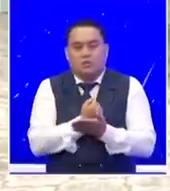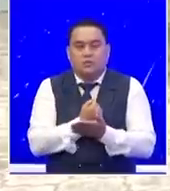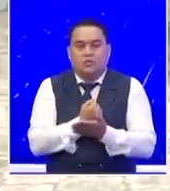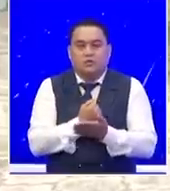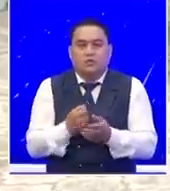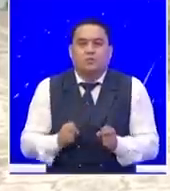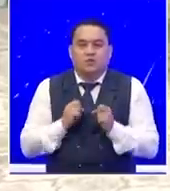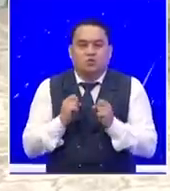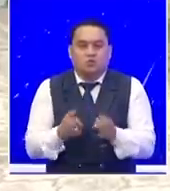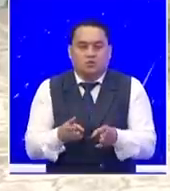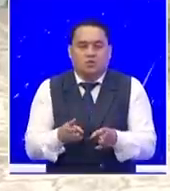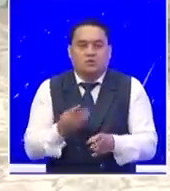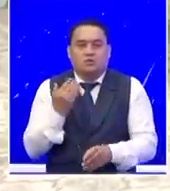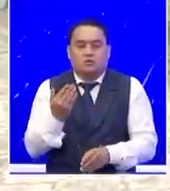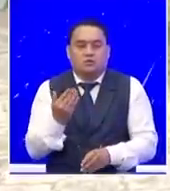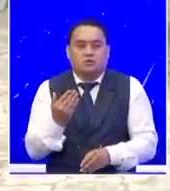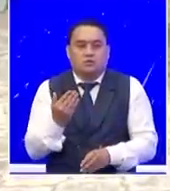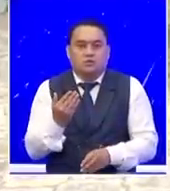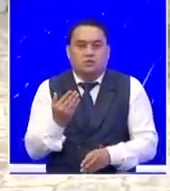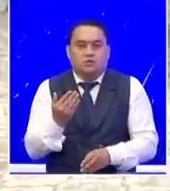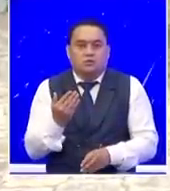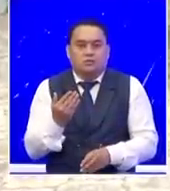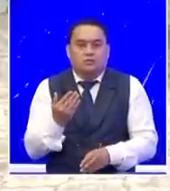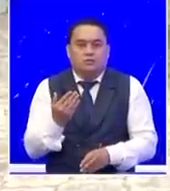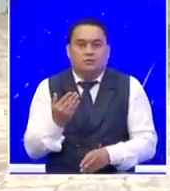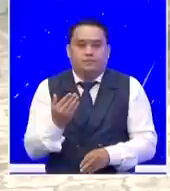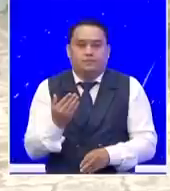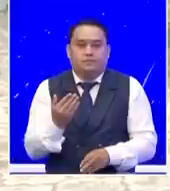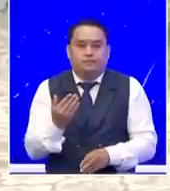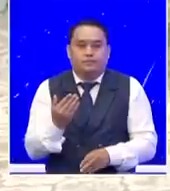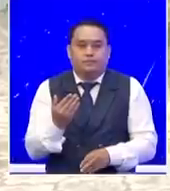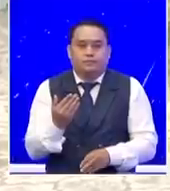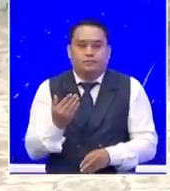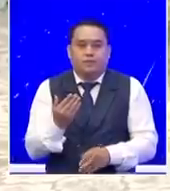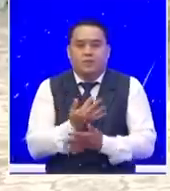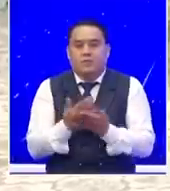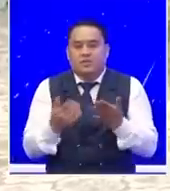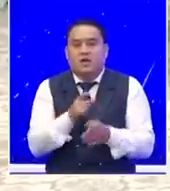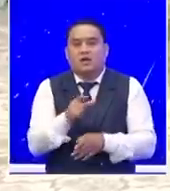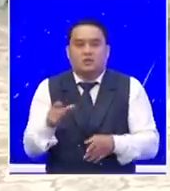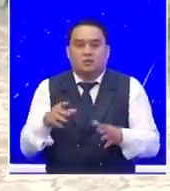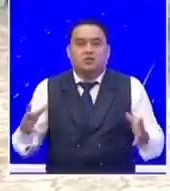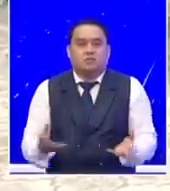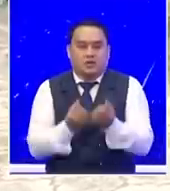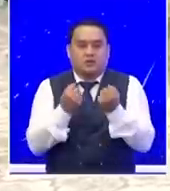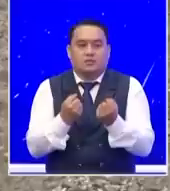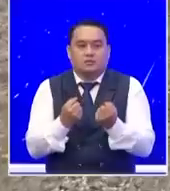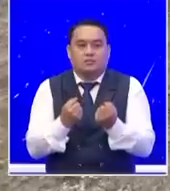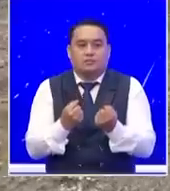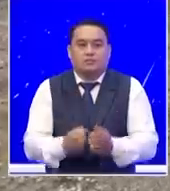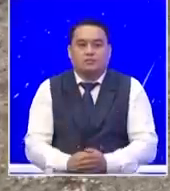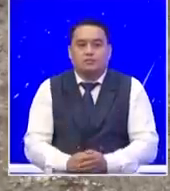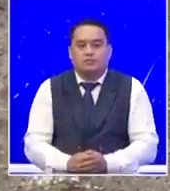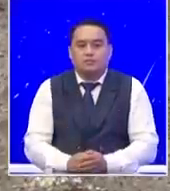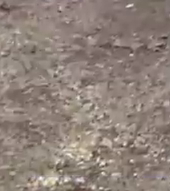сонда тез арада қылмыскерді тауып, бұл бір емес, бірнеше адамның өмірін құтқарып қалды деген сөз түсінік.